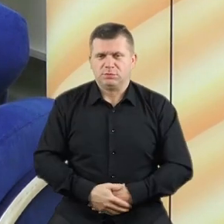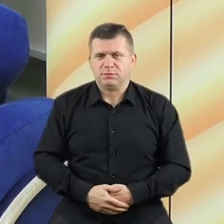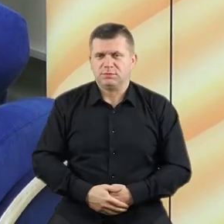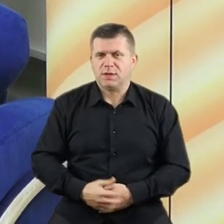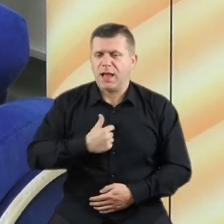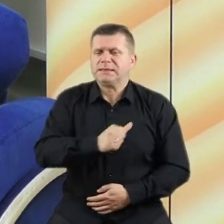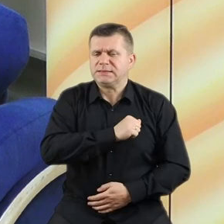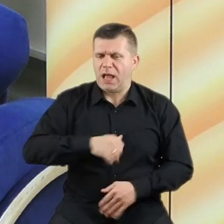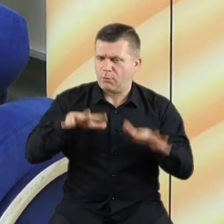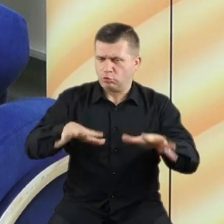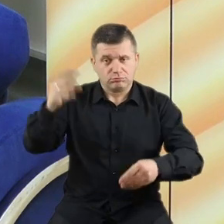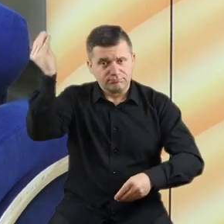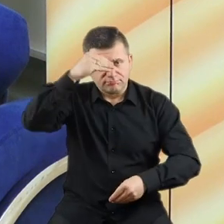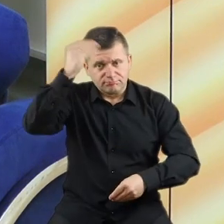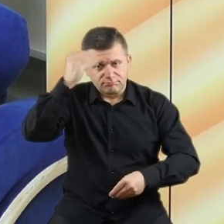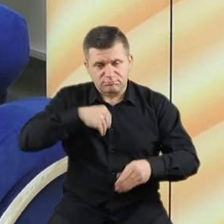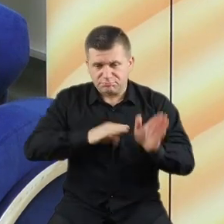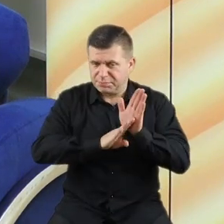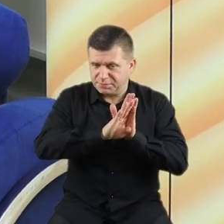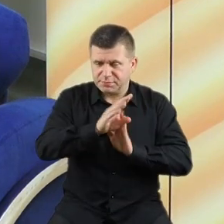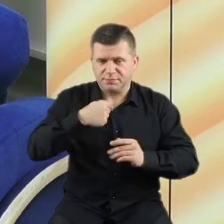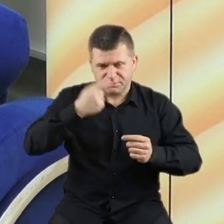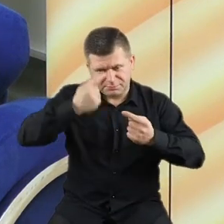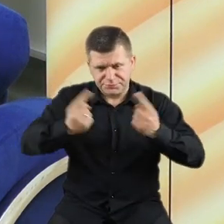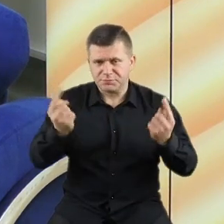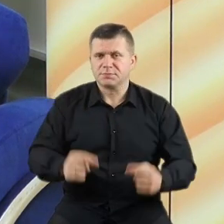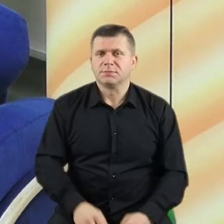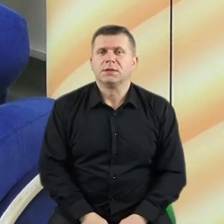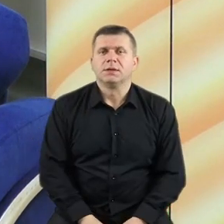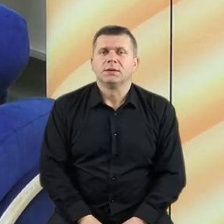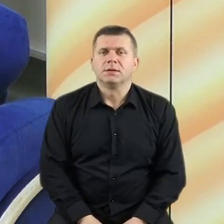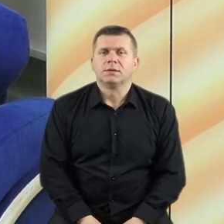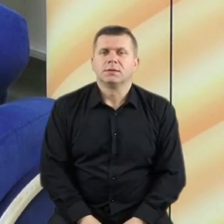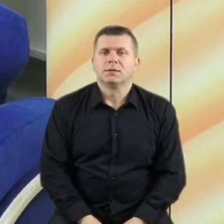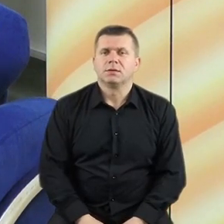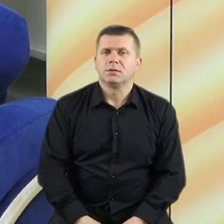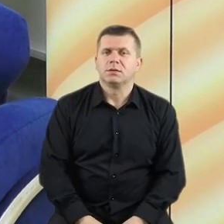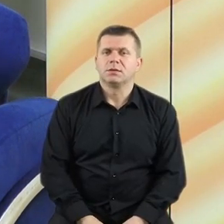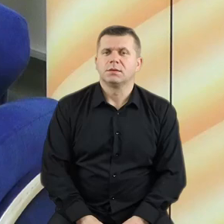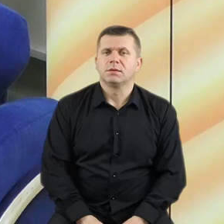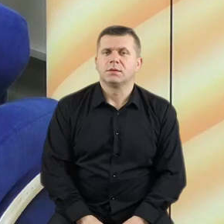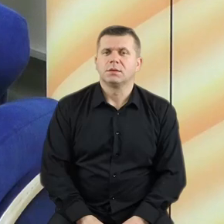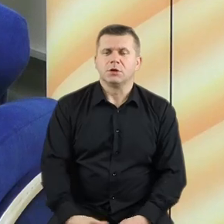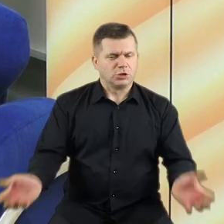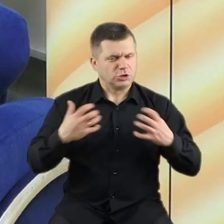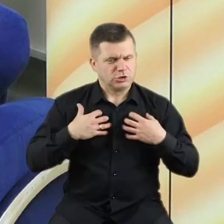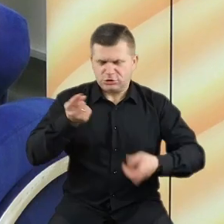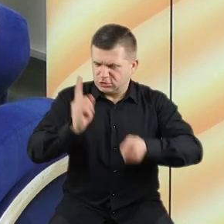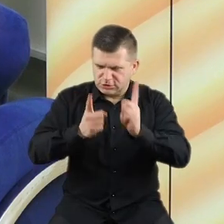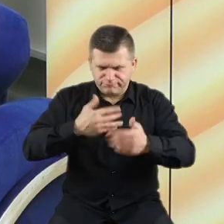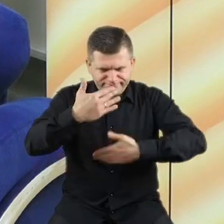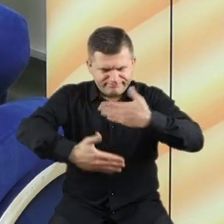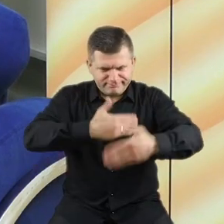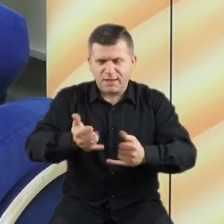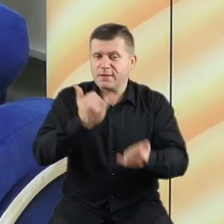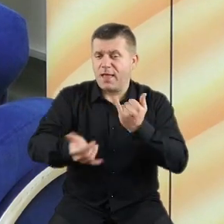natomiast sama się bardzo dużo nauczyłam. To nie jest tak, że człowiek, życie tak szybko biegnie,